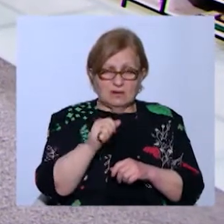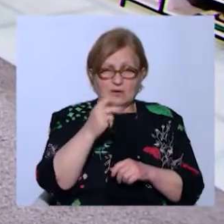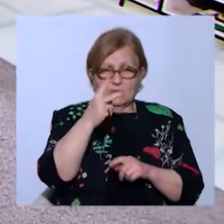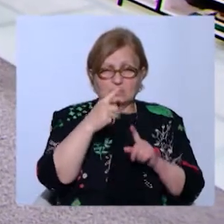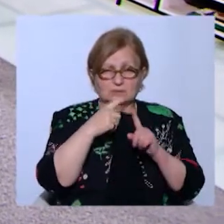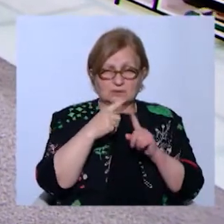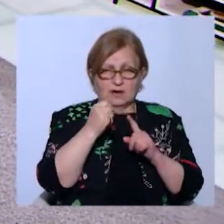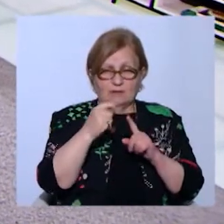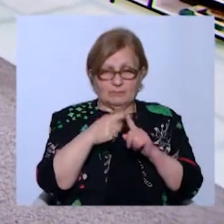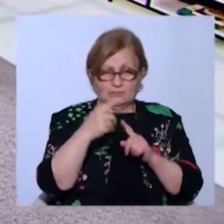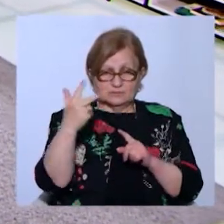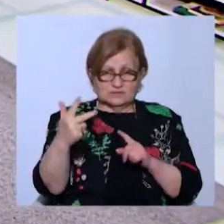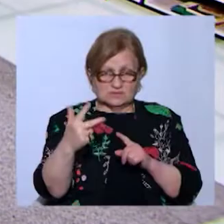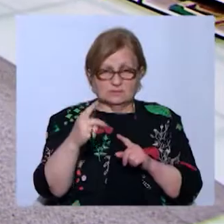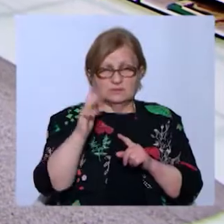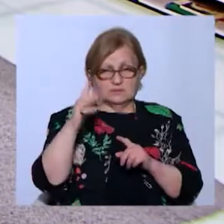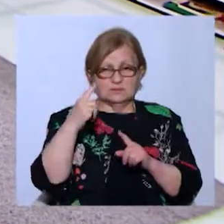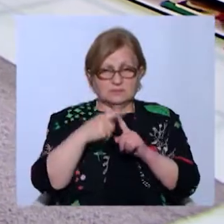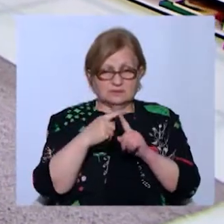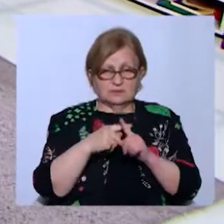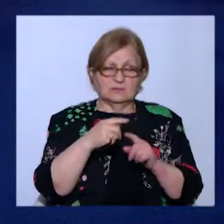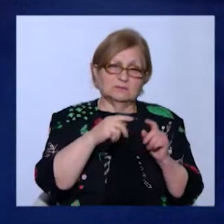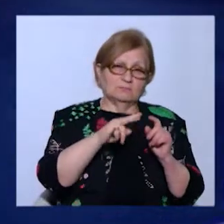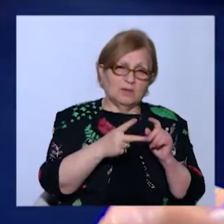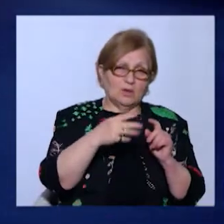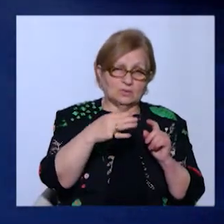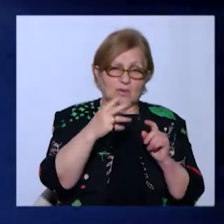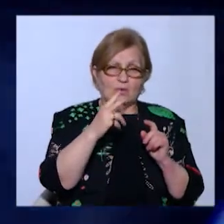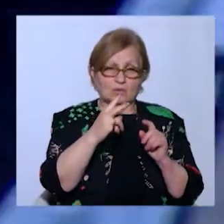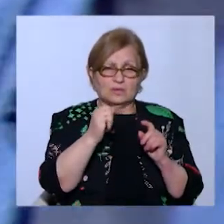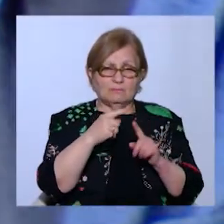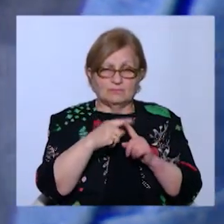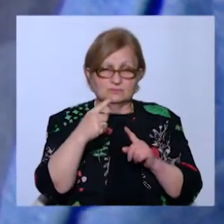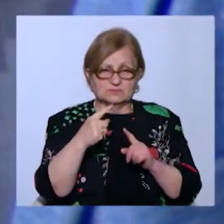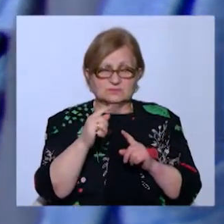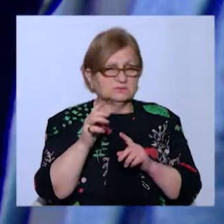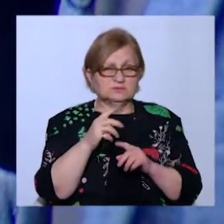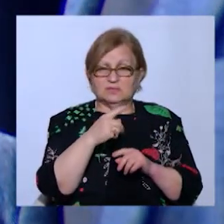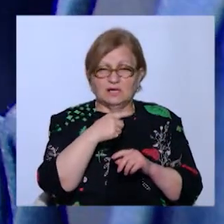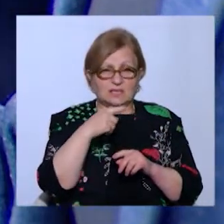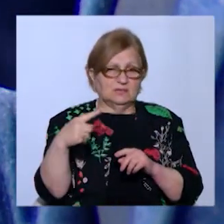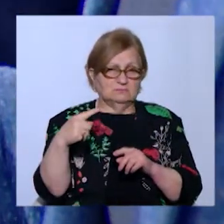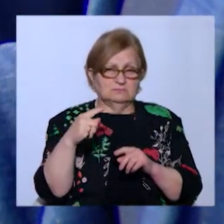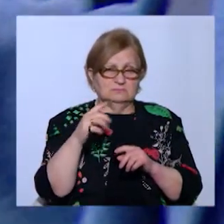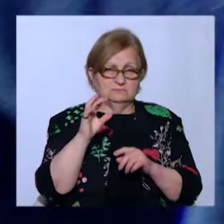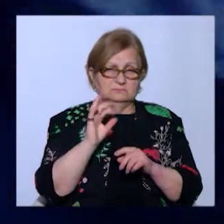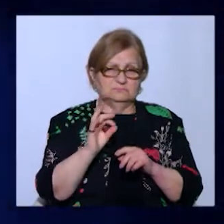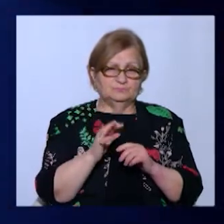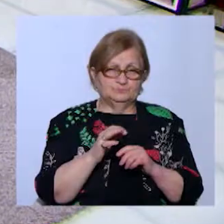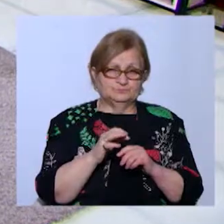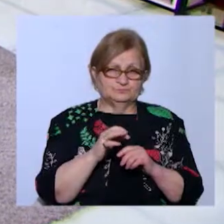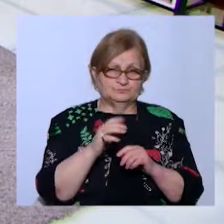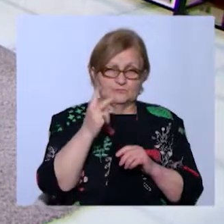იყოს დადებითი, ხოლო 2a პლუს 1 არ უნდა იყოს დადებითი. ნუ ამ სისტემასაც ამოხსნით ახლა.